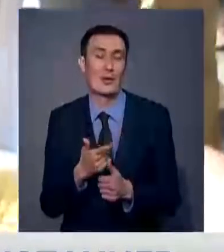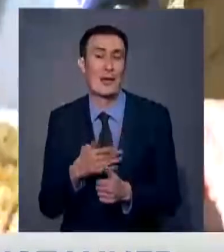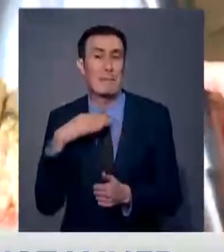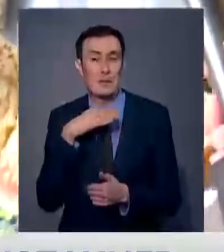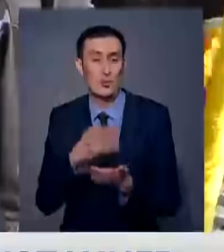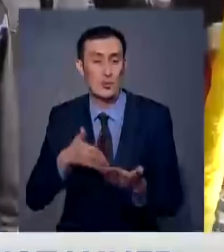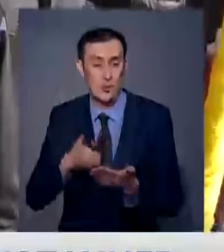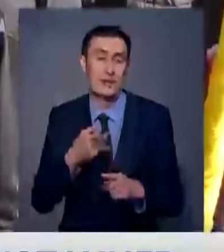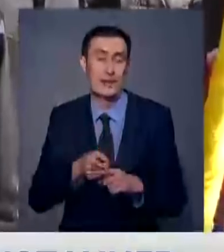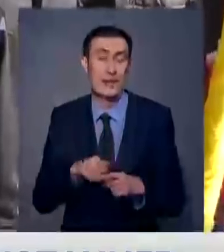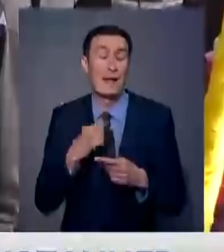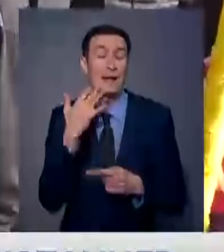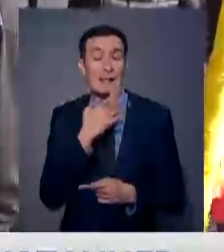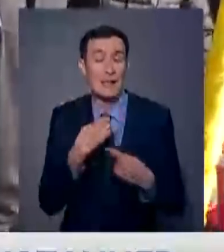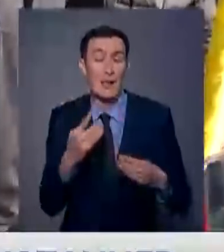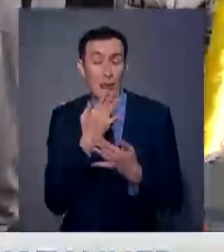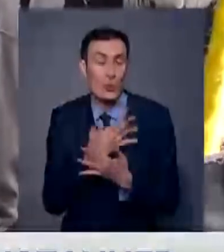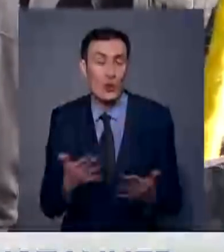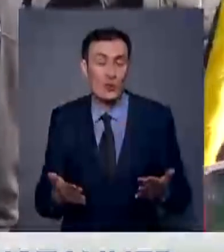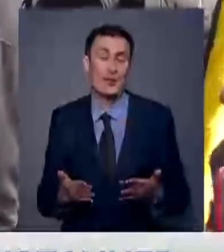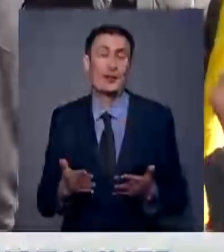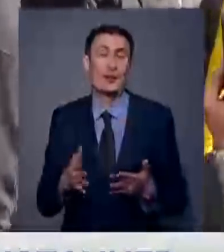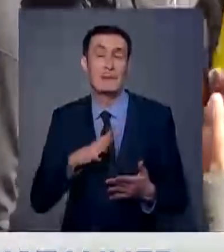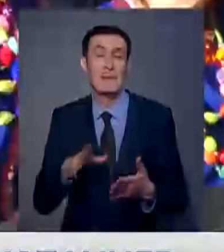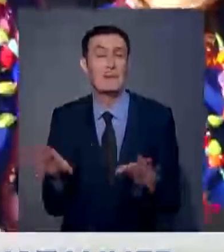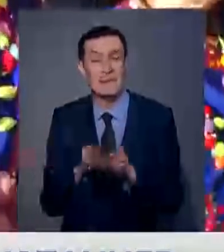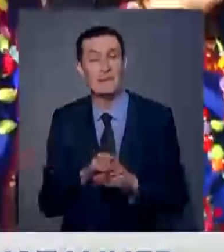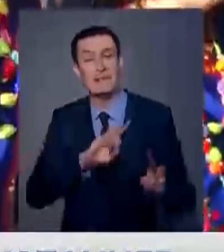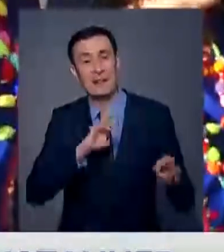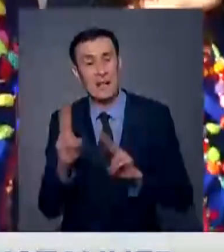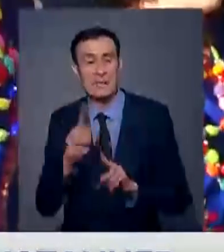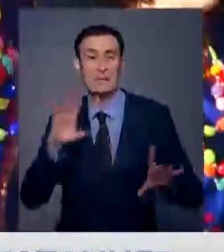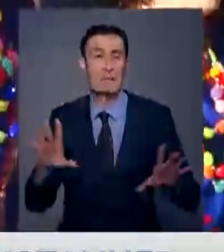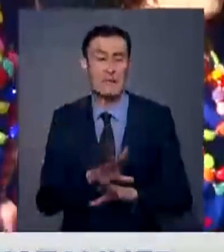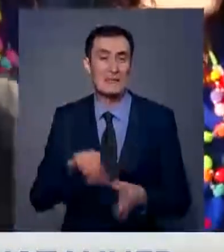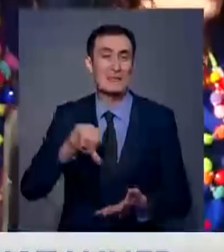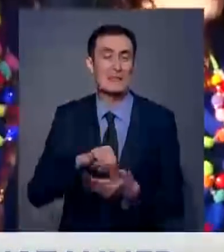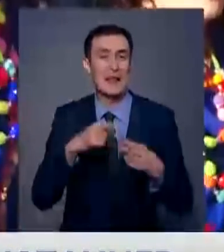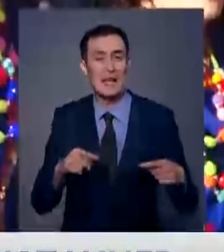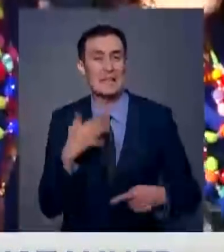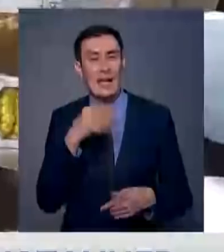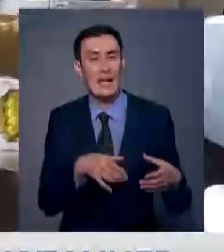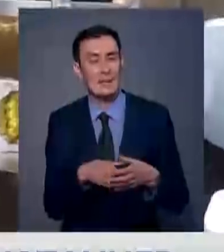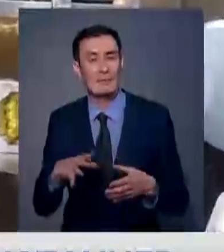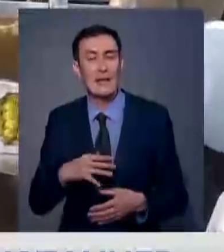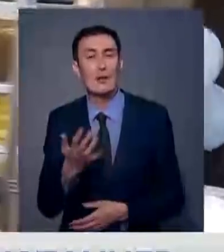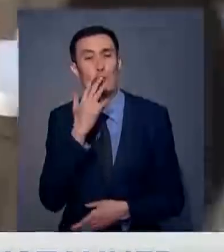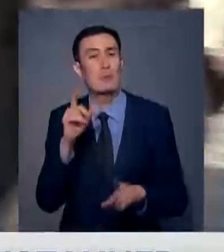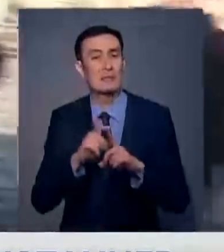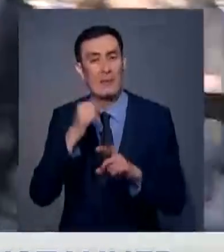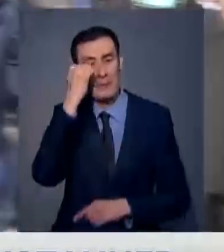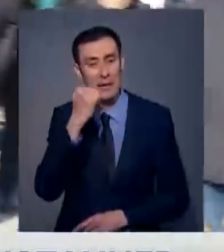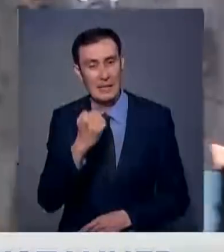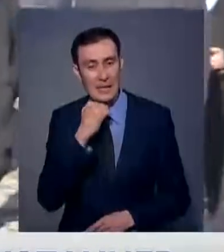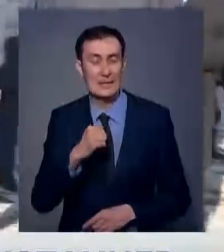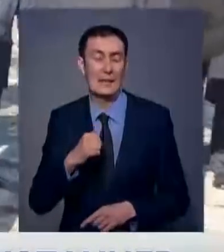куха. Национальные угощения сопровождались песнями и танцами. От представителей разных этносов звучали теплые слова